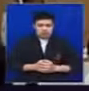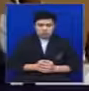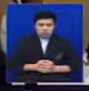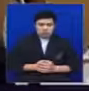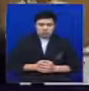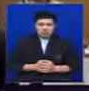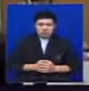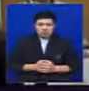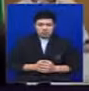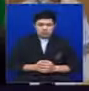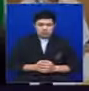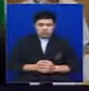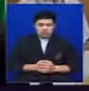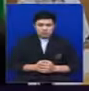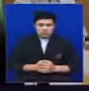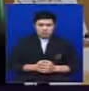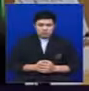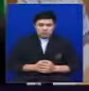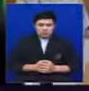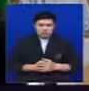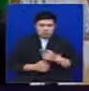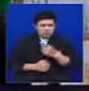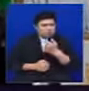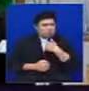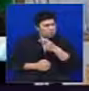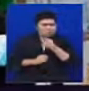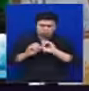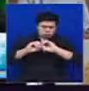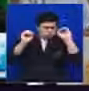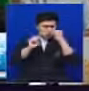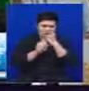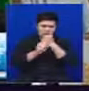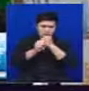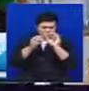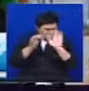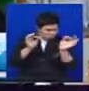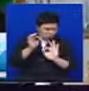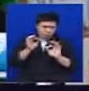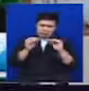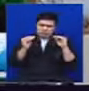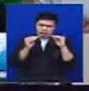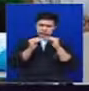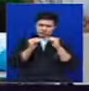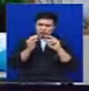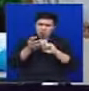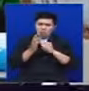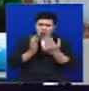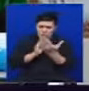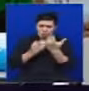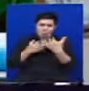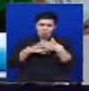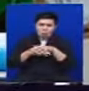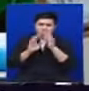ทำกันแบบไม่ได้เคยมีกระบวนการหรือเนื้อหาแท้จริงของสิทธิที่เราเรียกว่าการมีส่วนร่วมของ